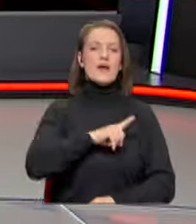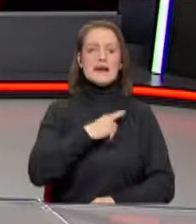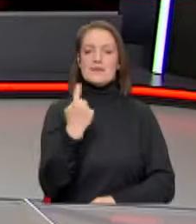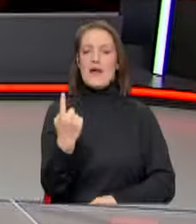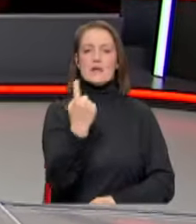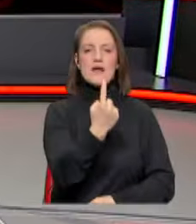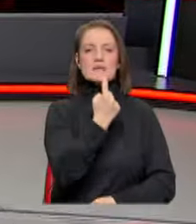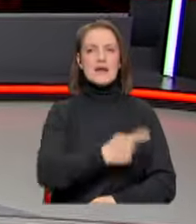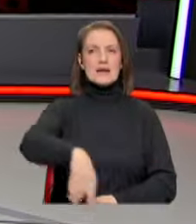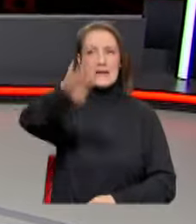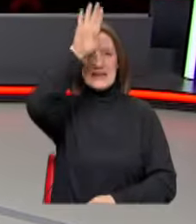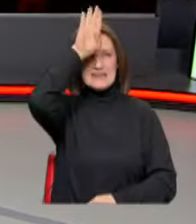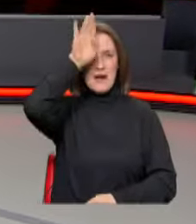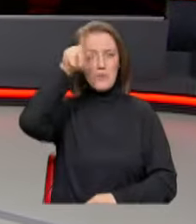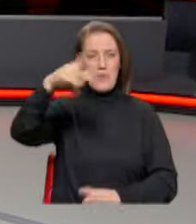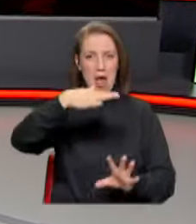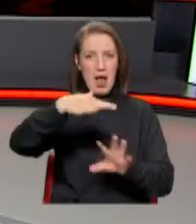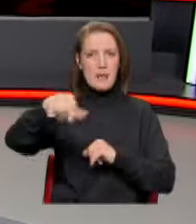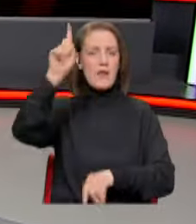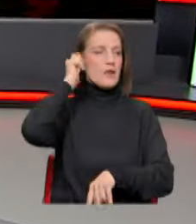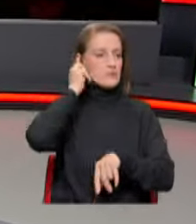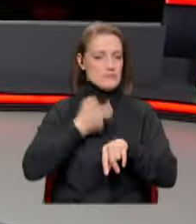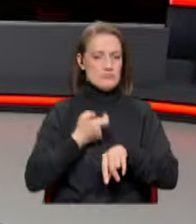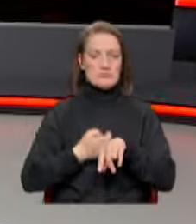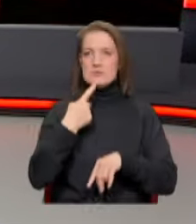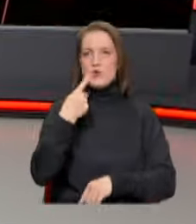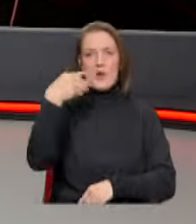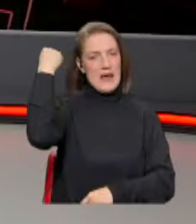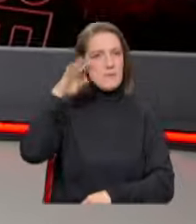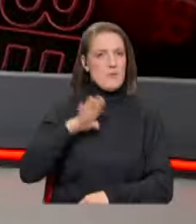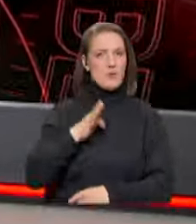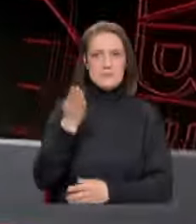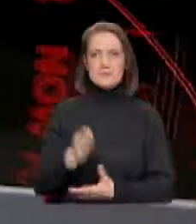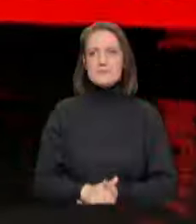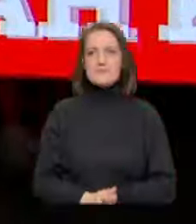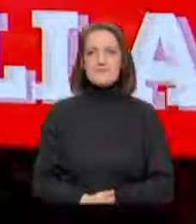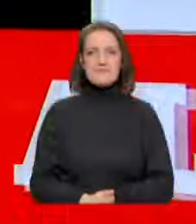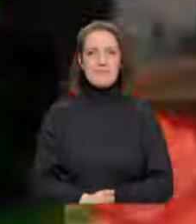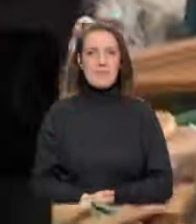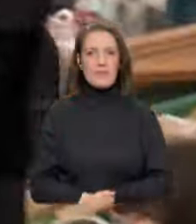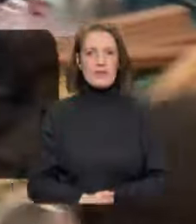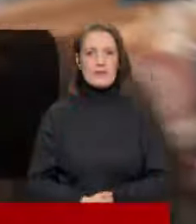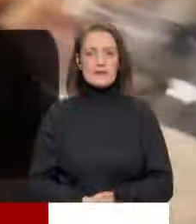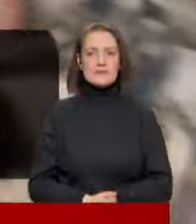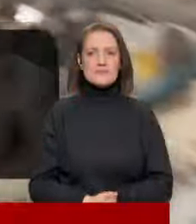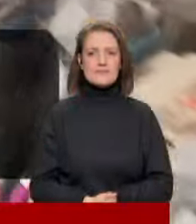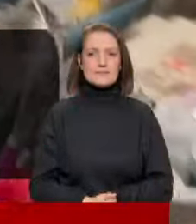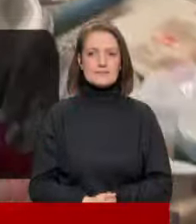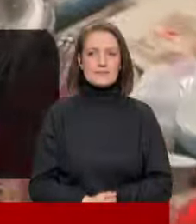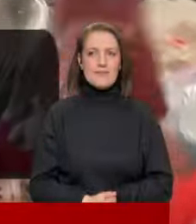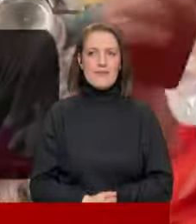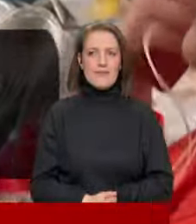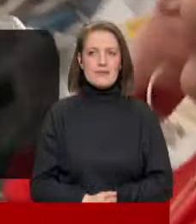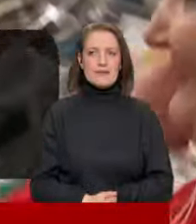İstanbul Bunların eline düşer Allah korusun diyor Ekrem İmamoğlu Merhaba kızım